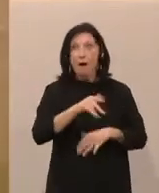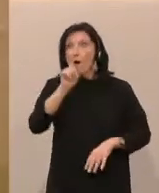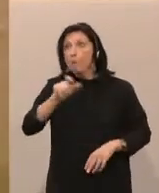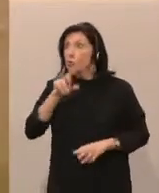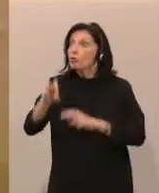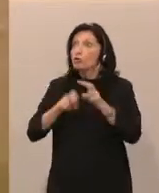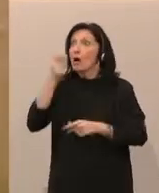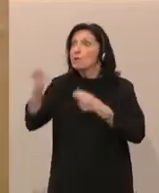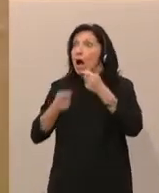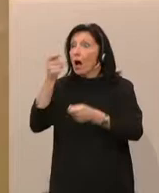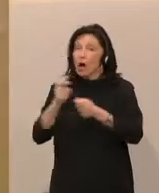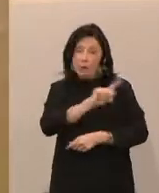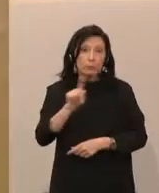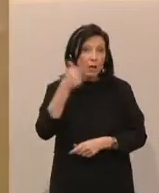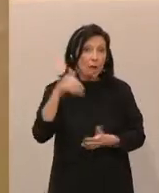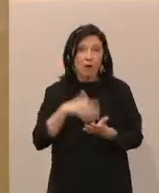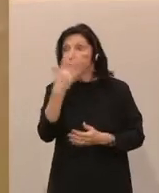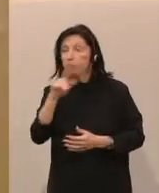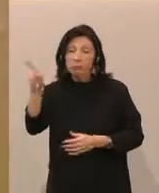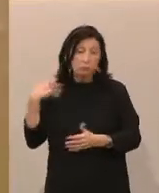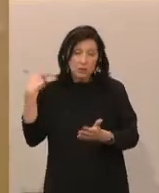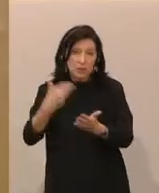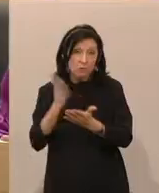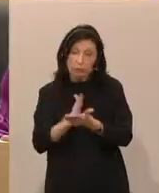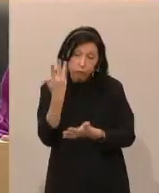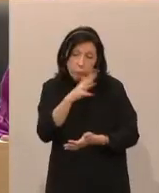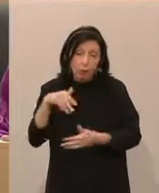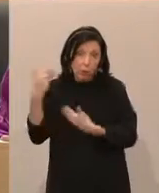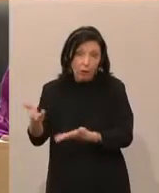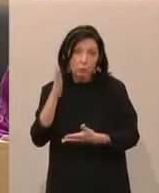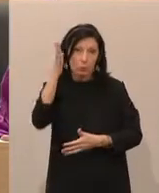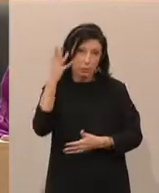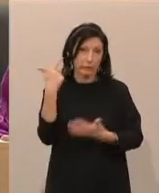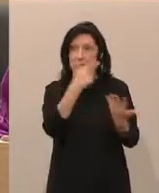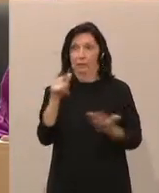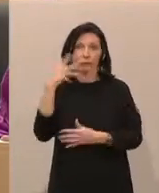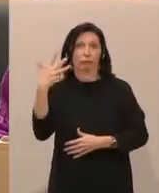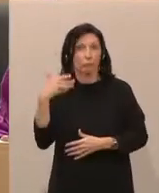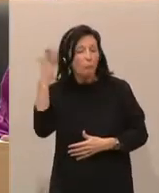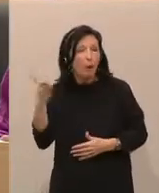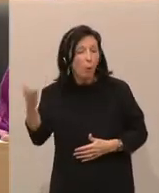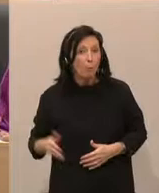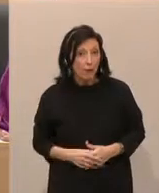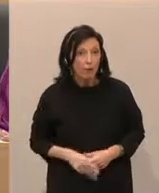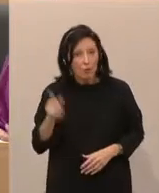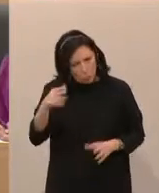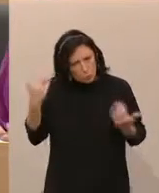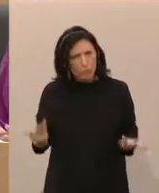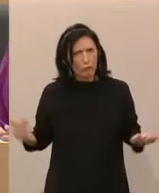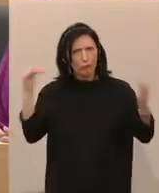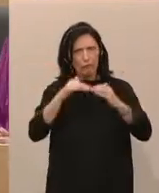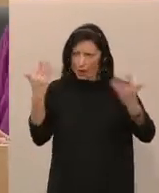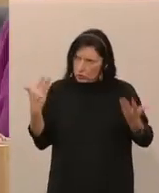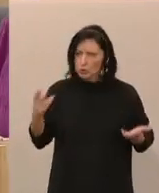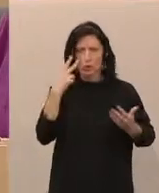sein bis 1500 euro die haben ja bisher schon 500 bekommen in zukunft bekommen 750 und das ist fair und gerecht